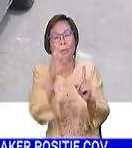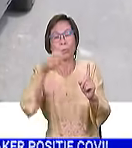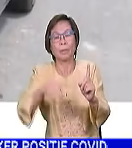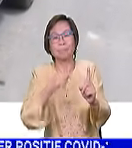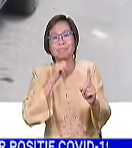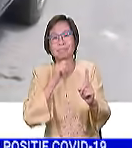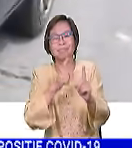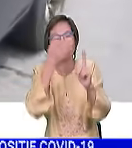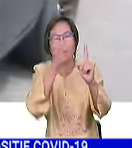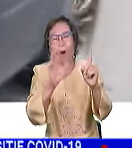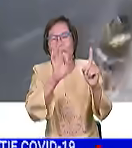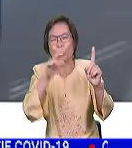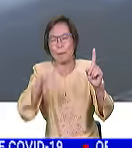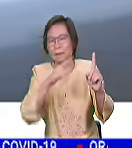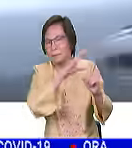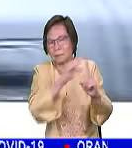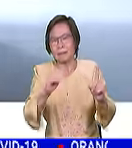SOP ataupun tidak ada